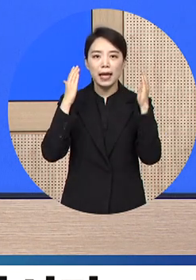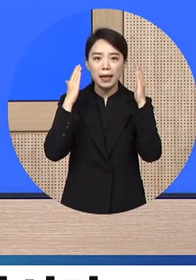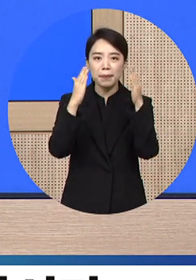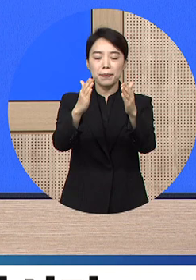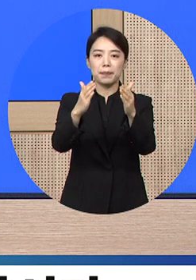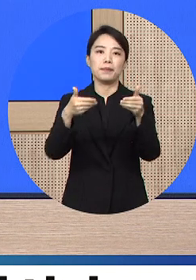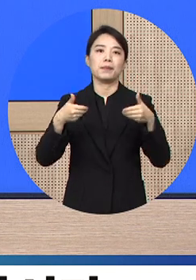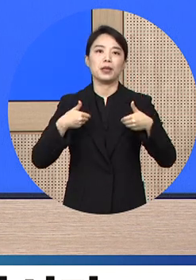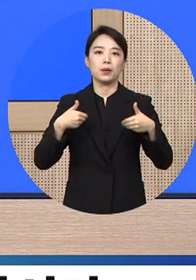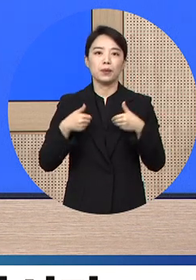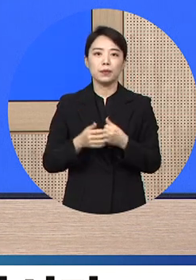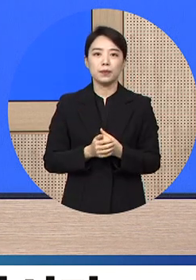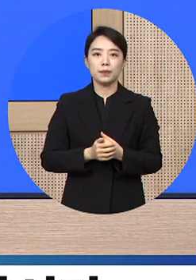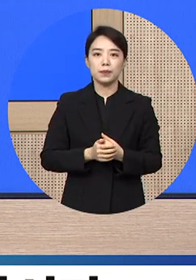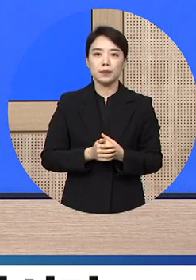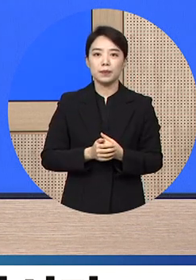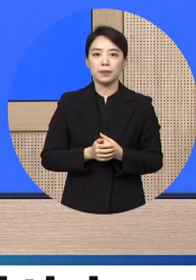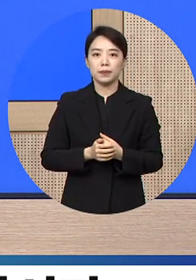가야 합니다.